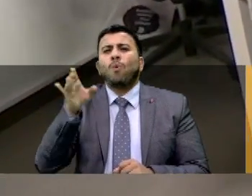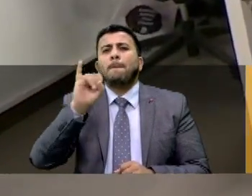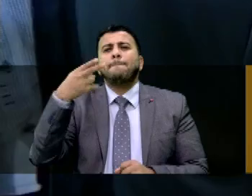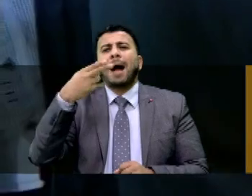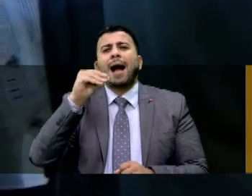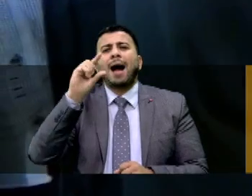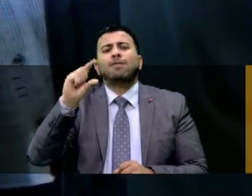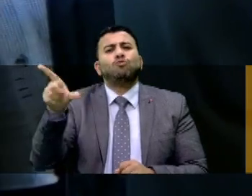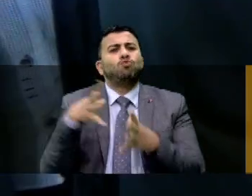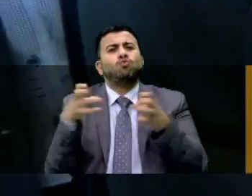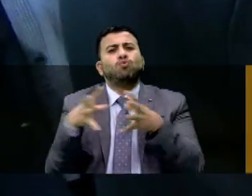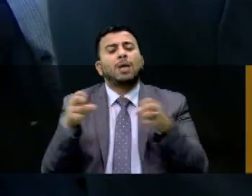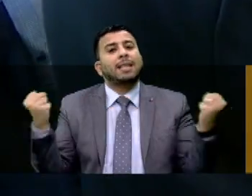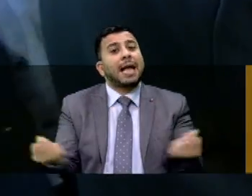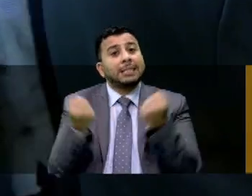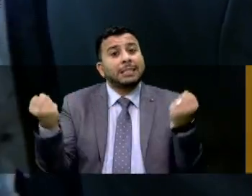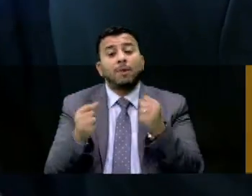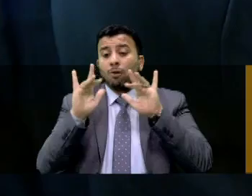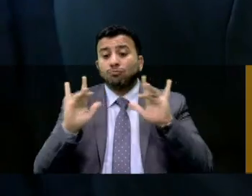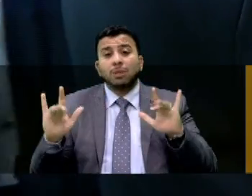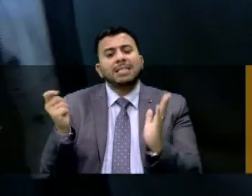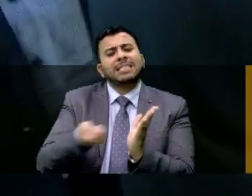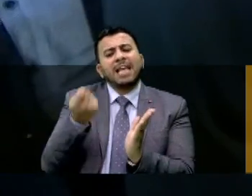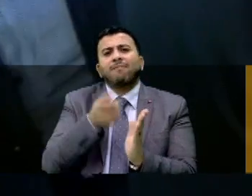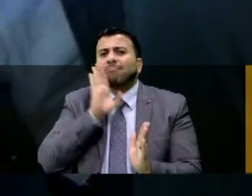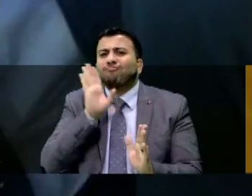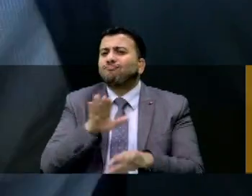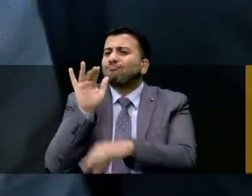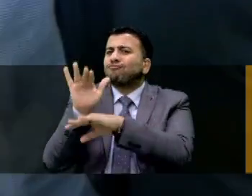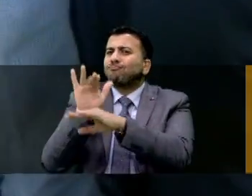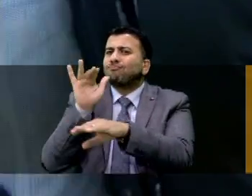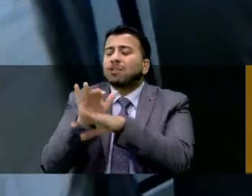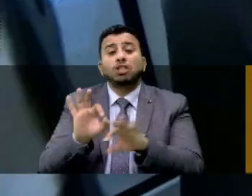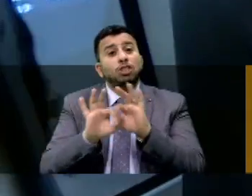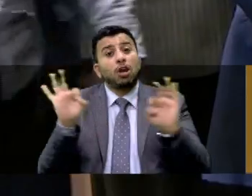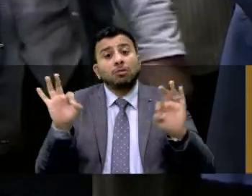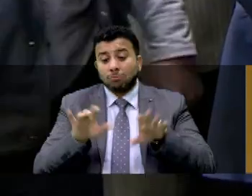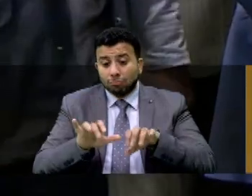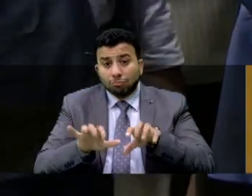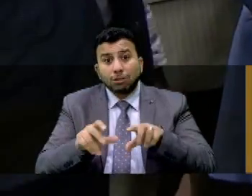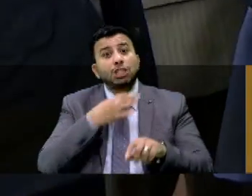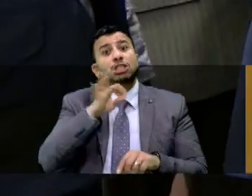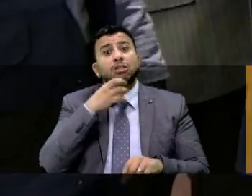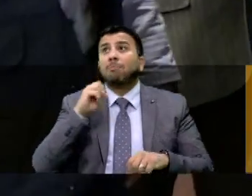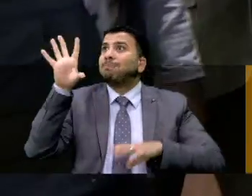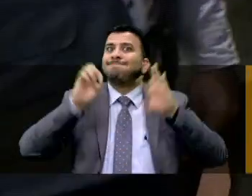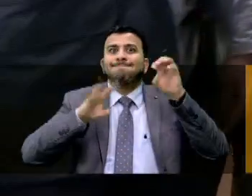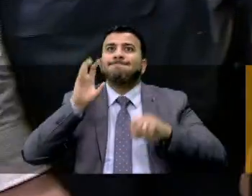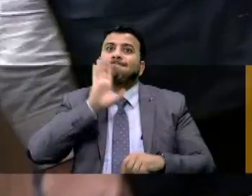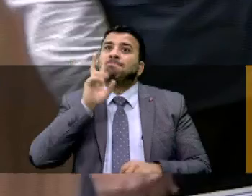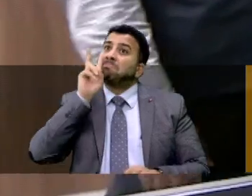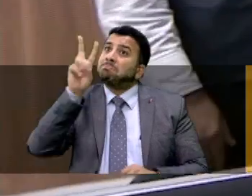والتي اشتملت على قاعات لتدريب الصحفيين والإعلاميين جهزت بأحدث وسائل التكنولوجيا والتقنية